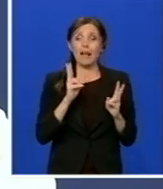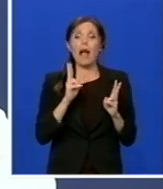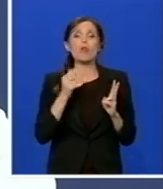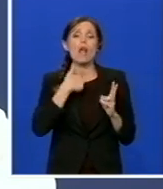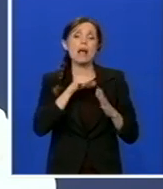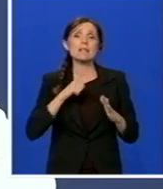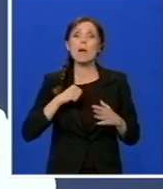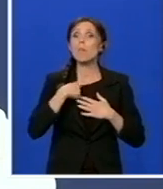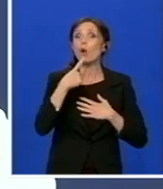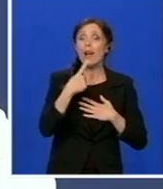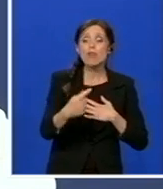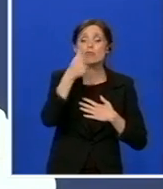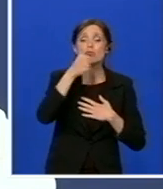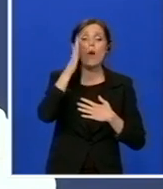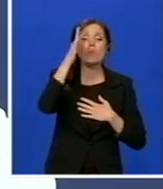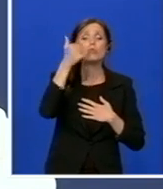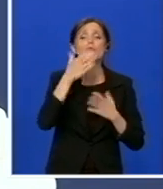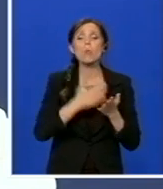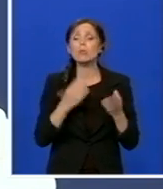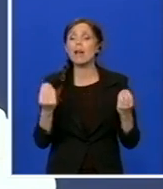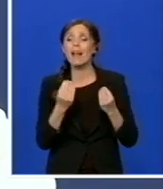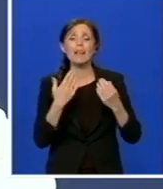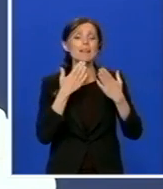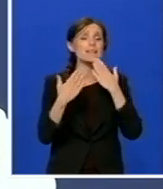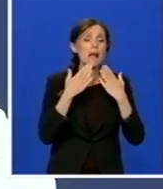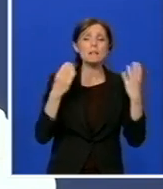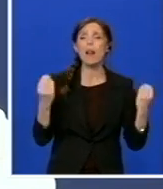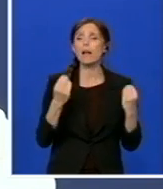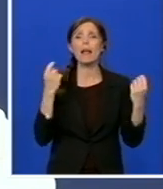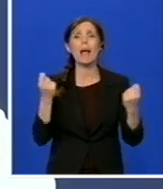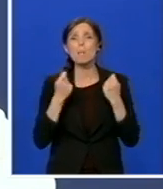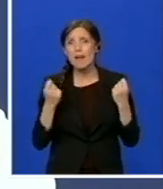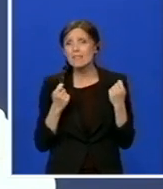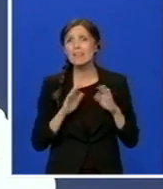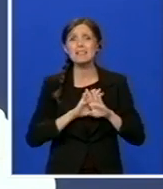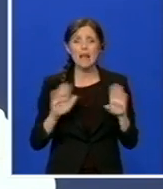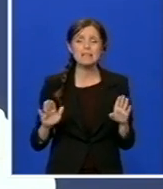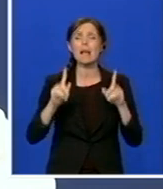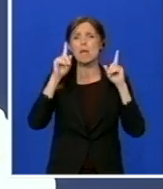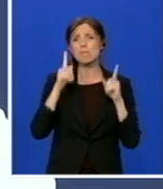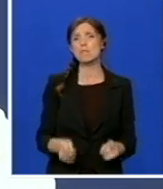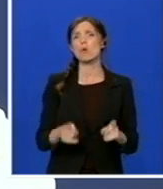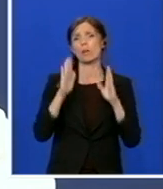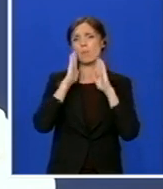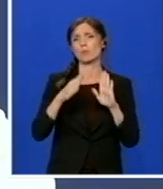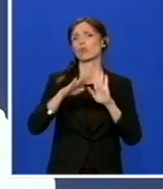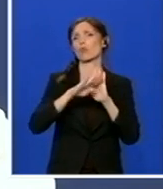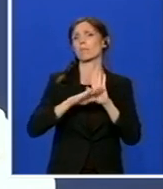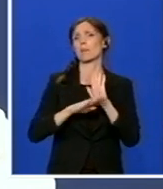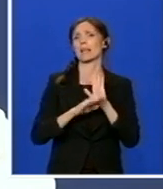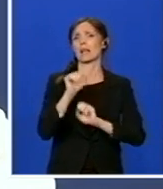sastanak, manifestacija, ono što je sigurno da moraju da se pridržavaju svih mera prevencije. Znači, da je